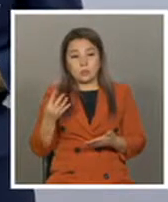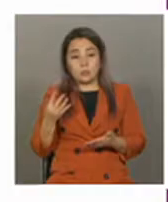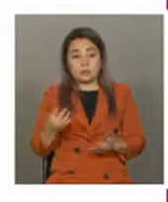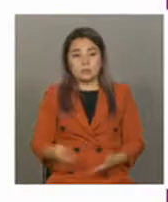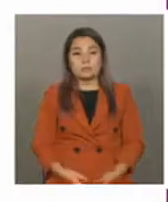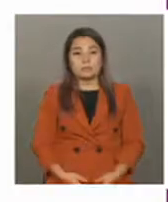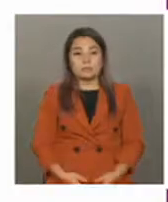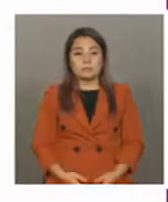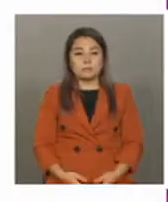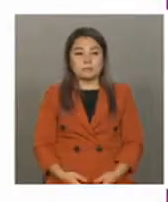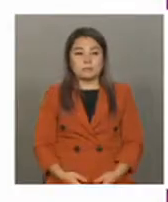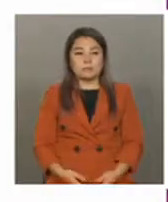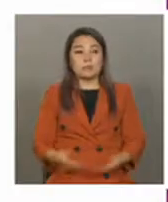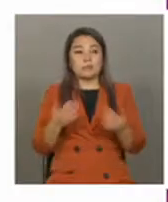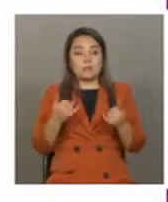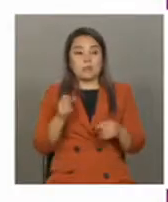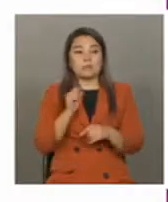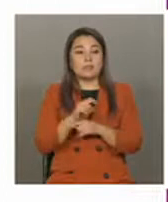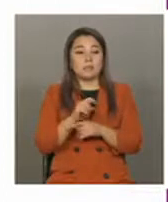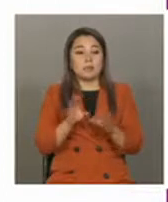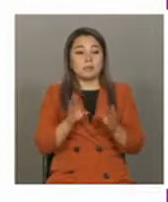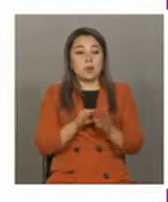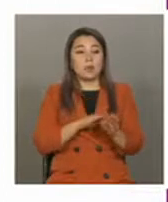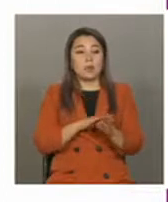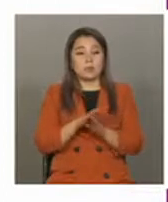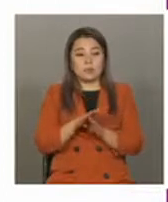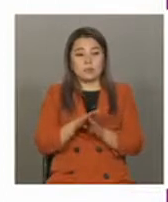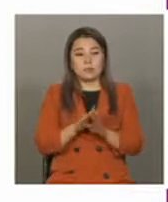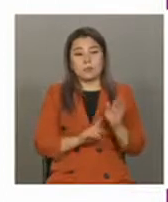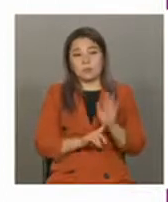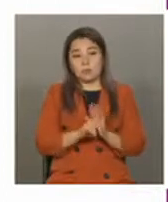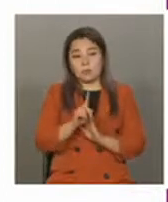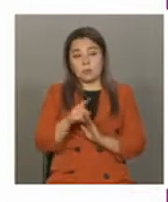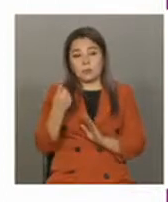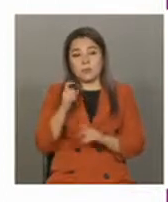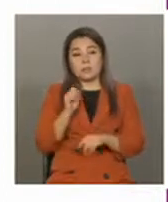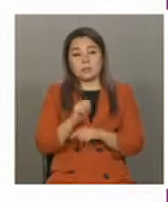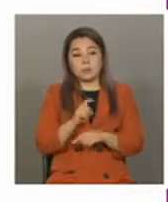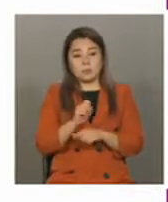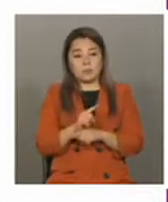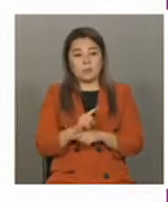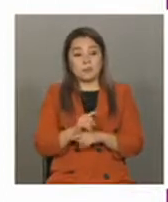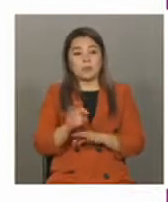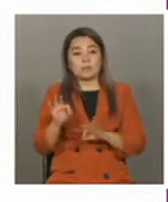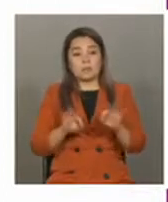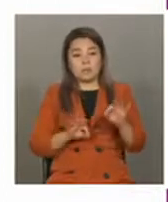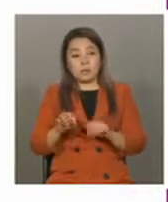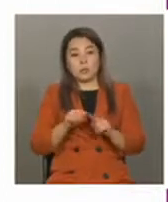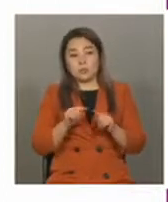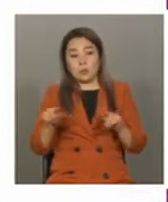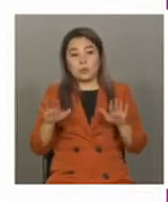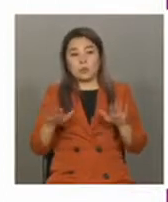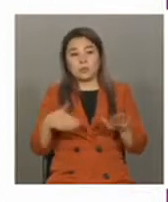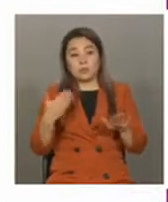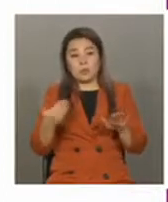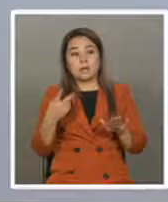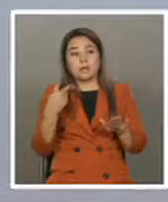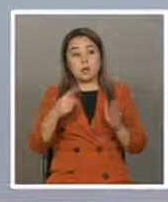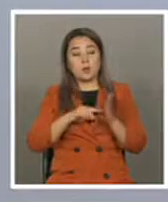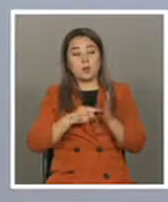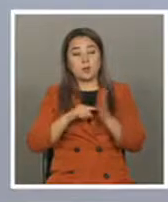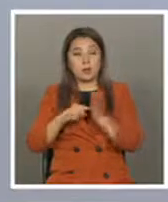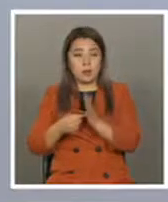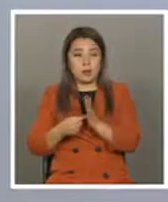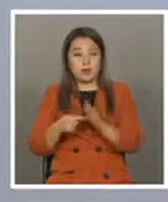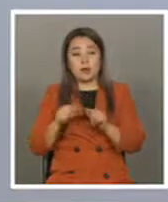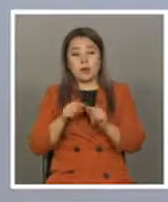-0.10-4. Ал енді тапсырмаларды орындауға көшейік. Бірінші тапсырма, координаттық түзу бойындағы екі нүктенің